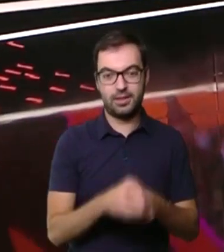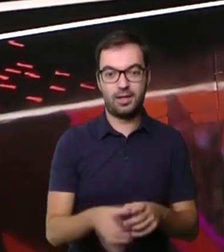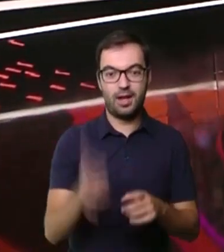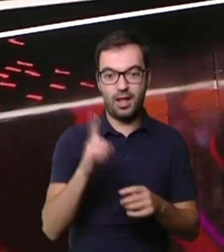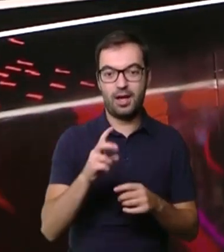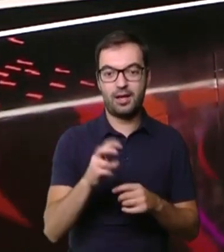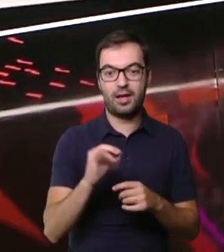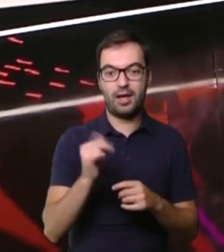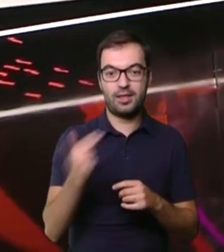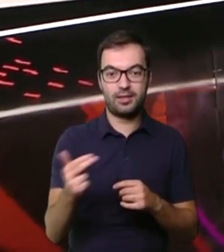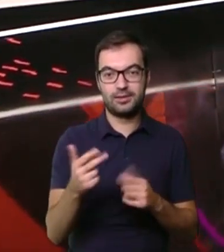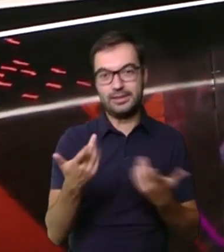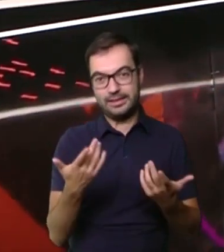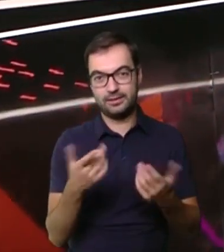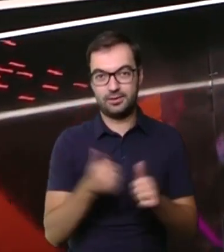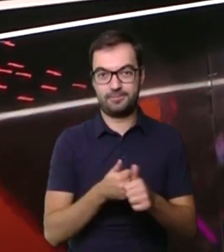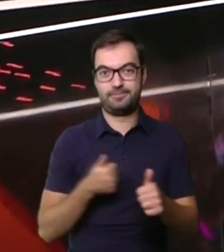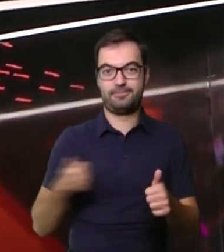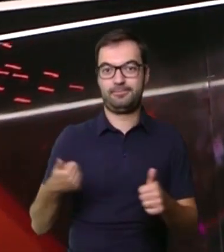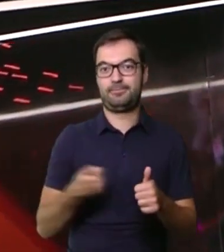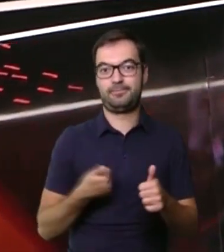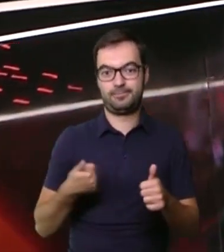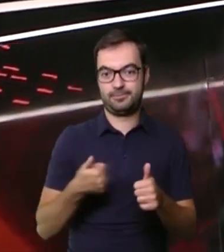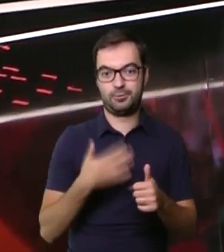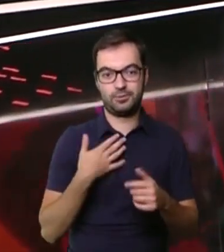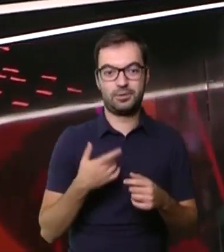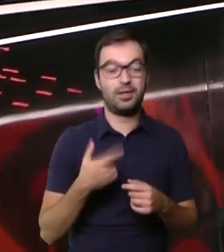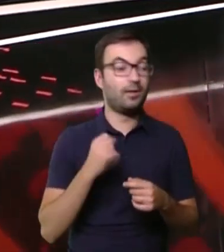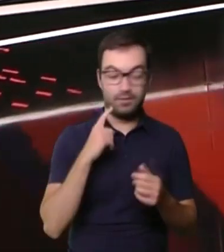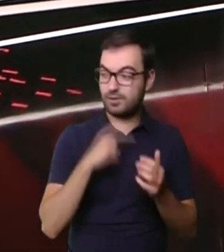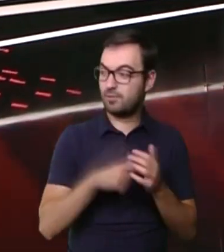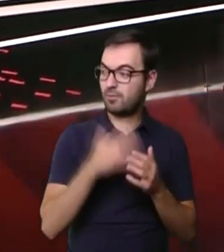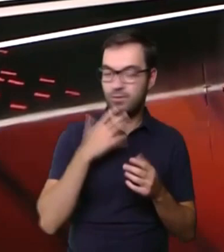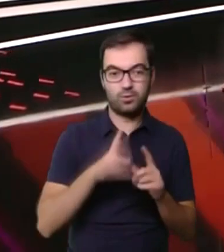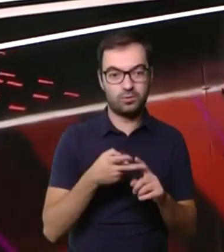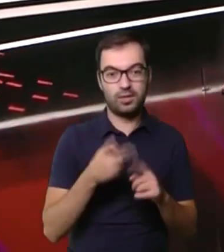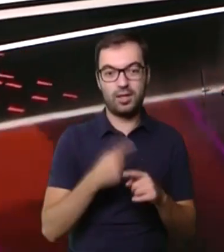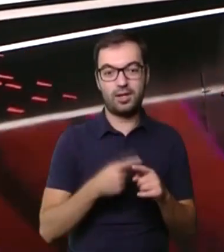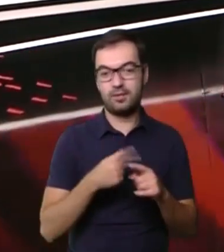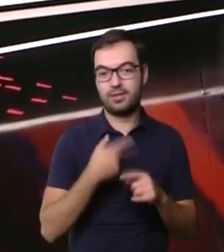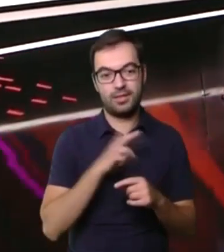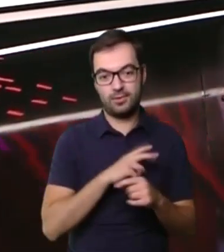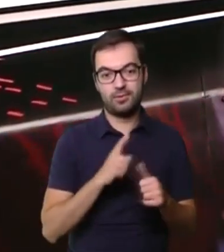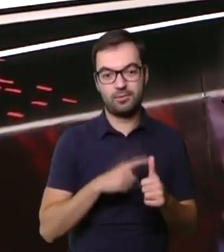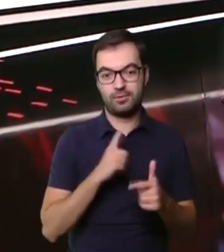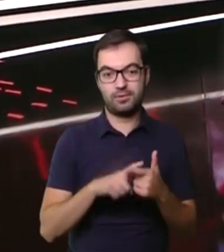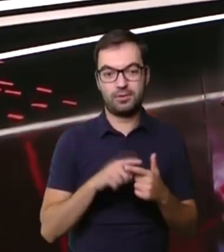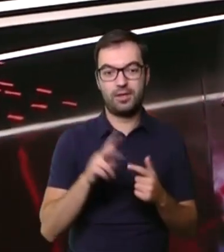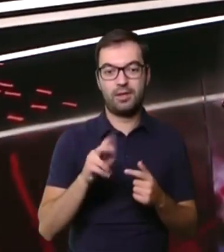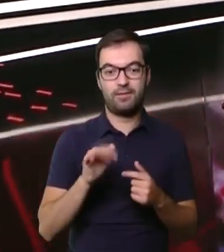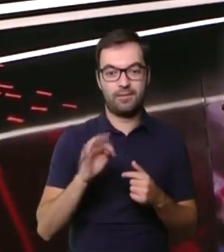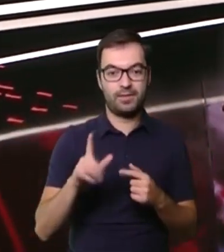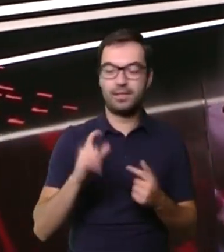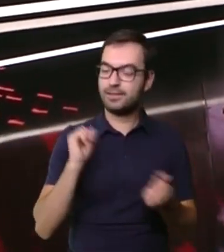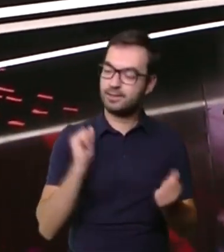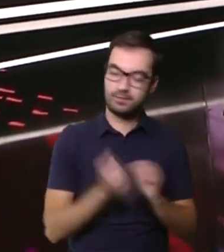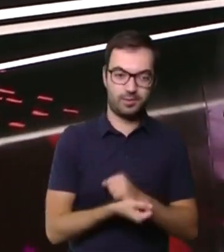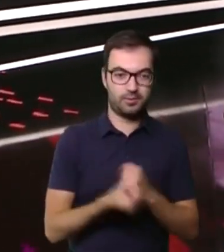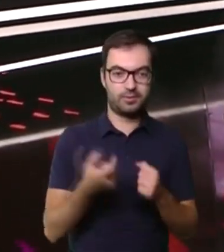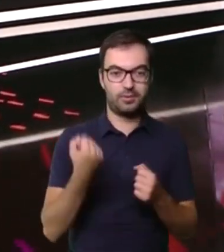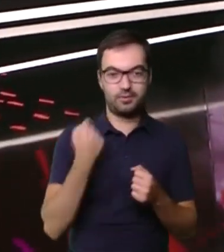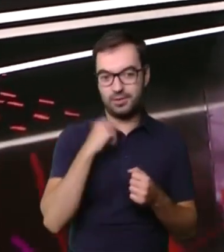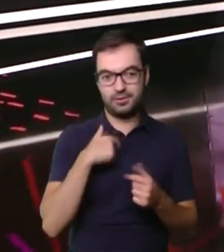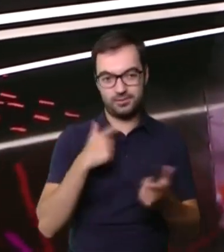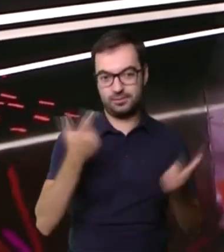ale Vital Heinen stoi już z boku. No to ja zacząłem właśnie mówić o tym drugim aspekcie, który tak, mi się nie podobał. Tak? Vital się zmienił. Mnie to